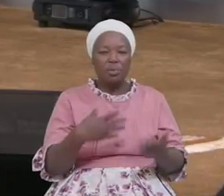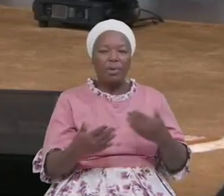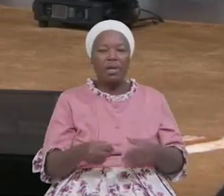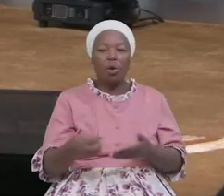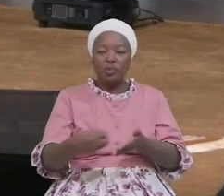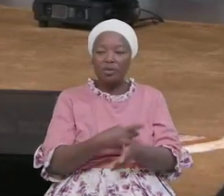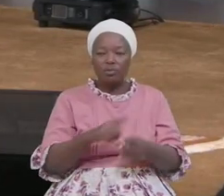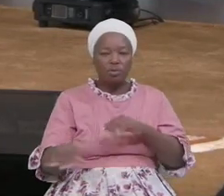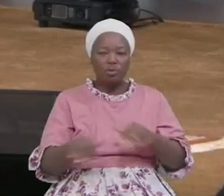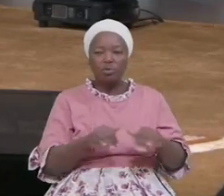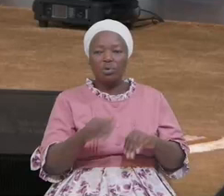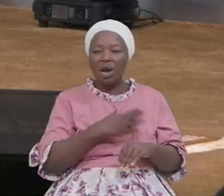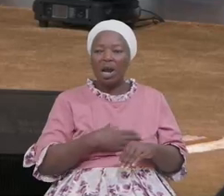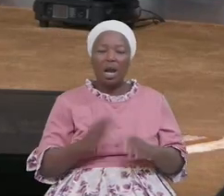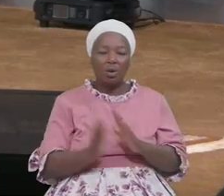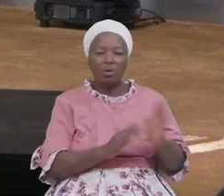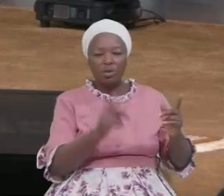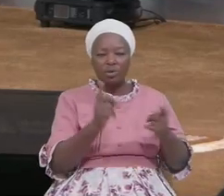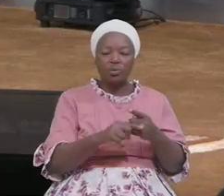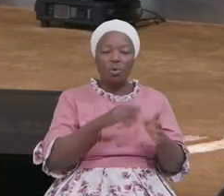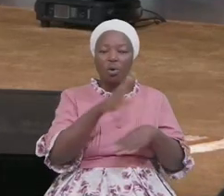qui est écrit.